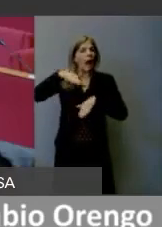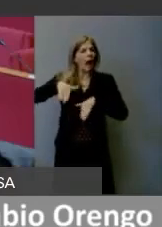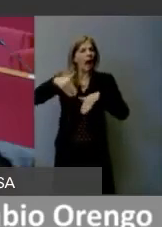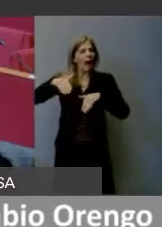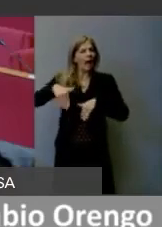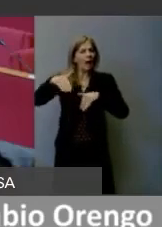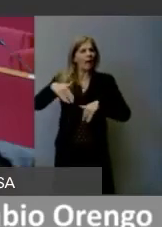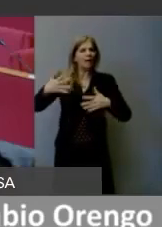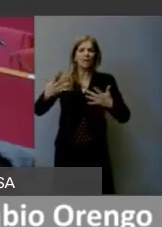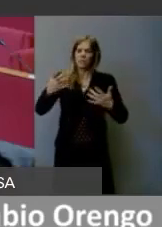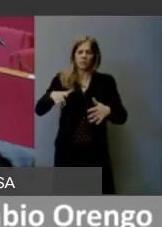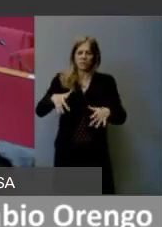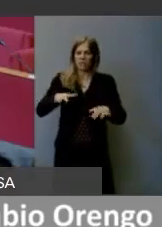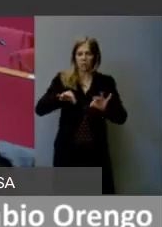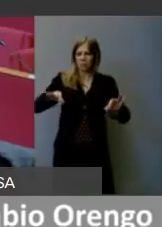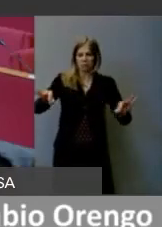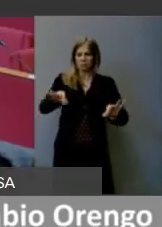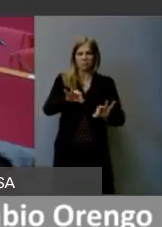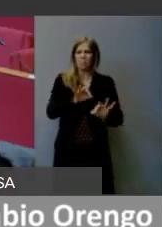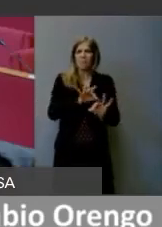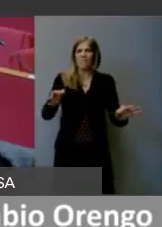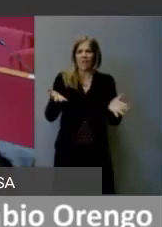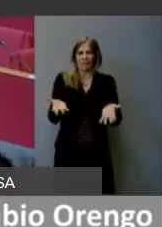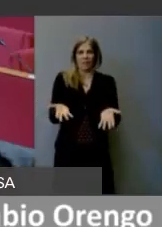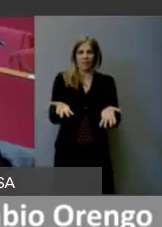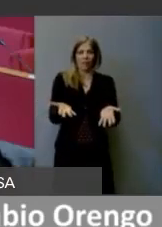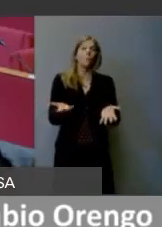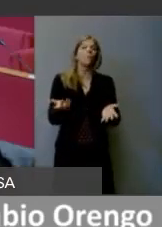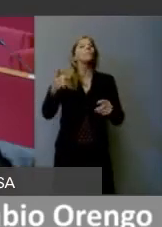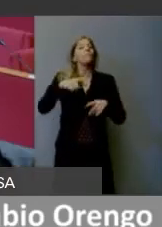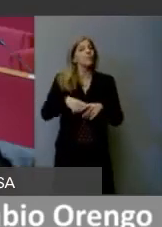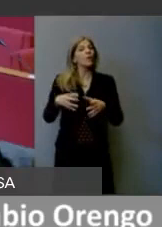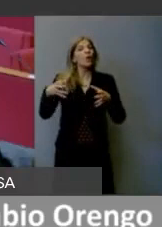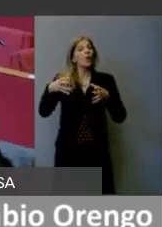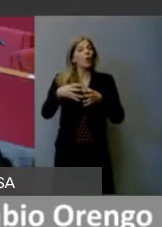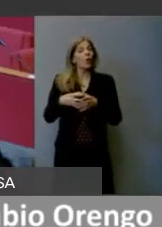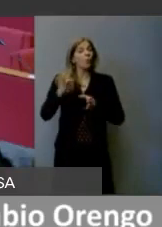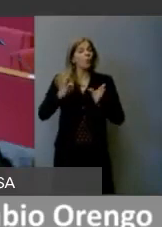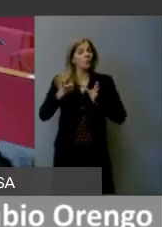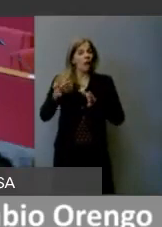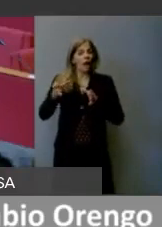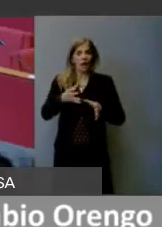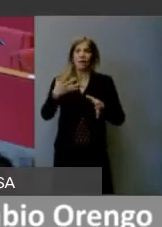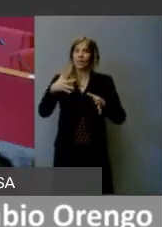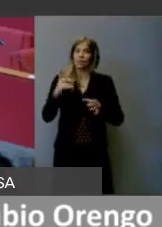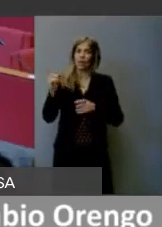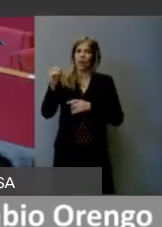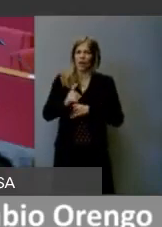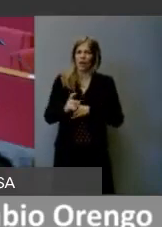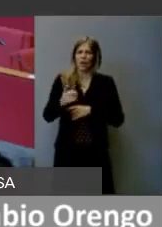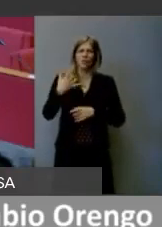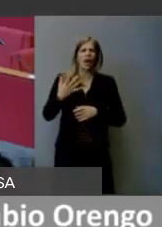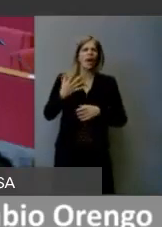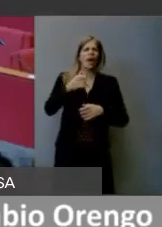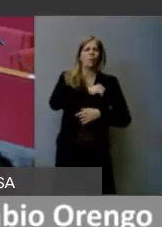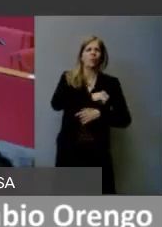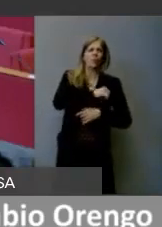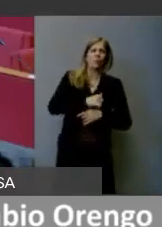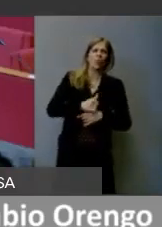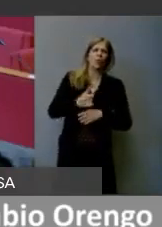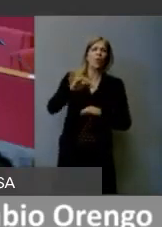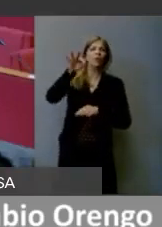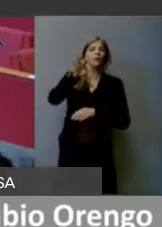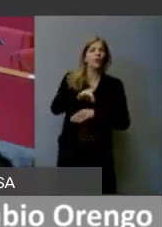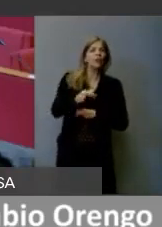è necessario per realizzarlo. È venuta anche la municipalità, in realtà le due gestioni, quella precedente del centro ovest e quella